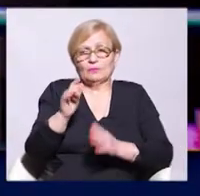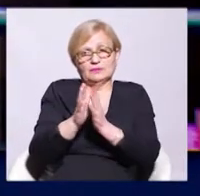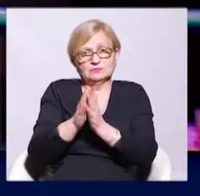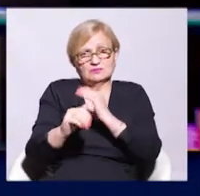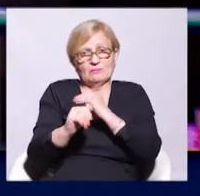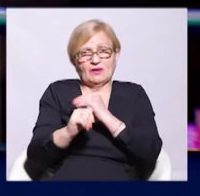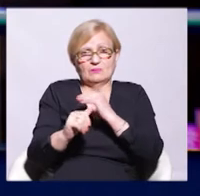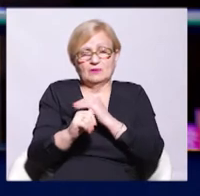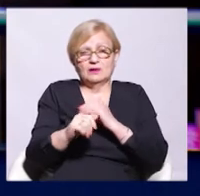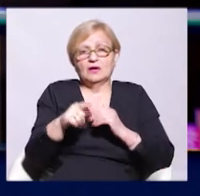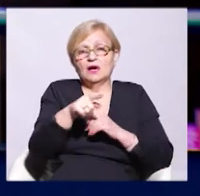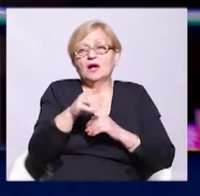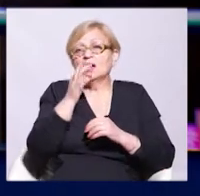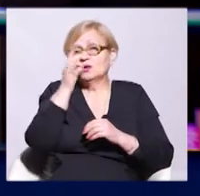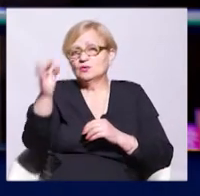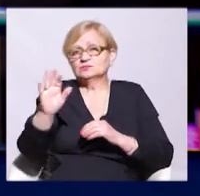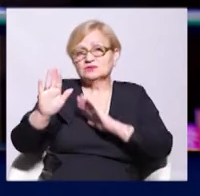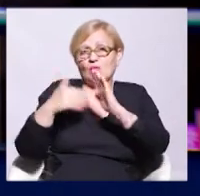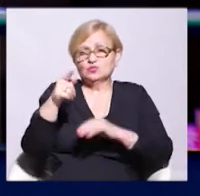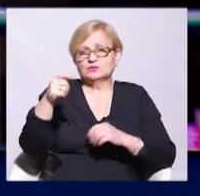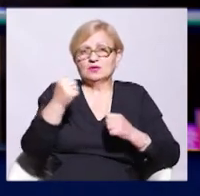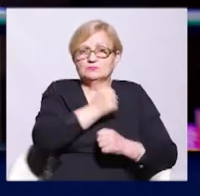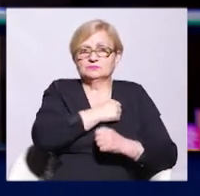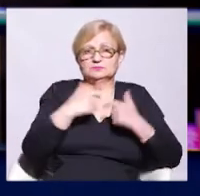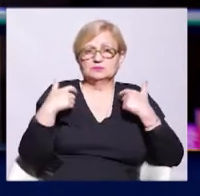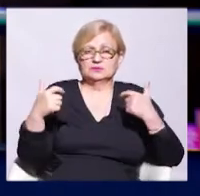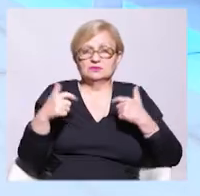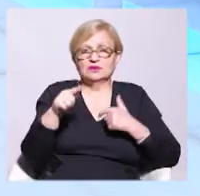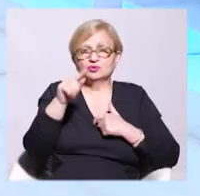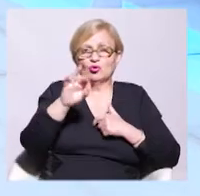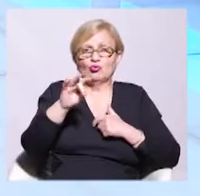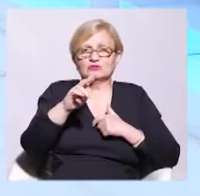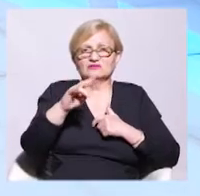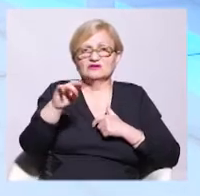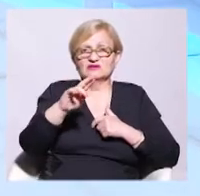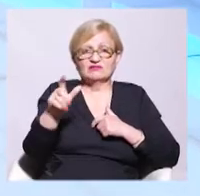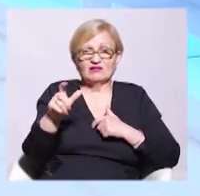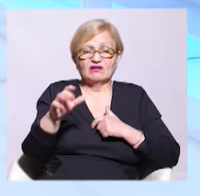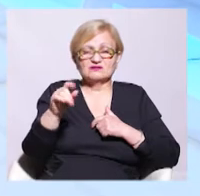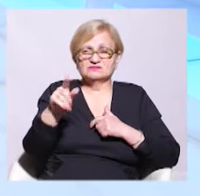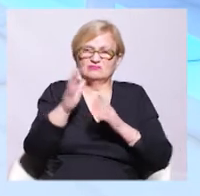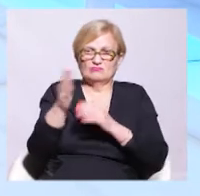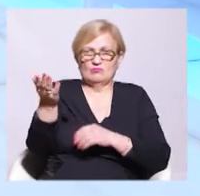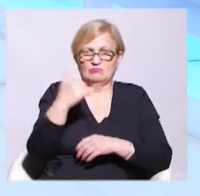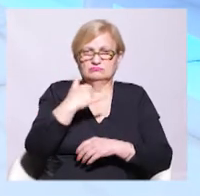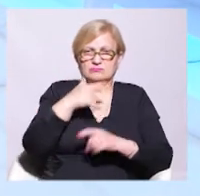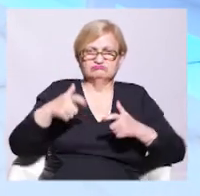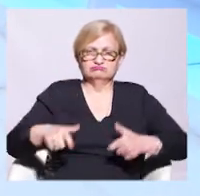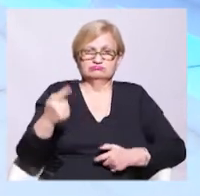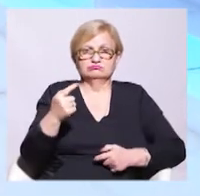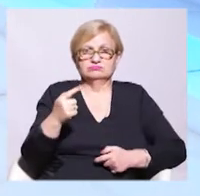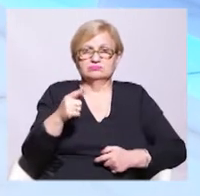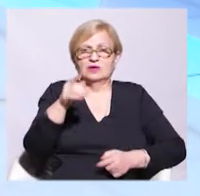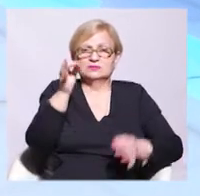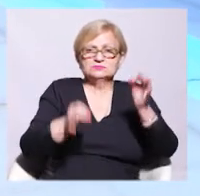დავით კურაპალატი კი თორნიკე ერისთავს უხმობს, რომელმაც ის სამსჯავრო უკვე გაიარა მეფემ და დიდებულებმა